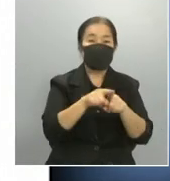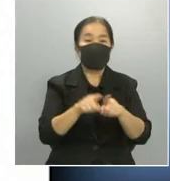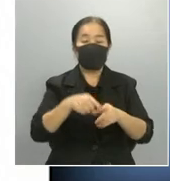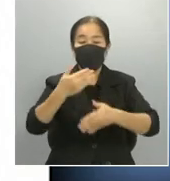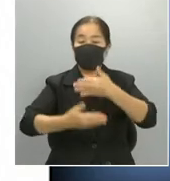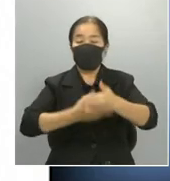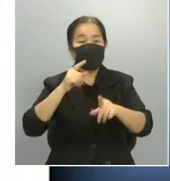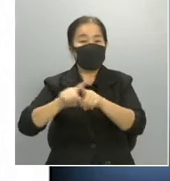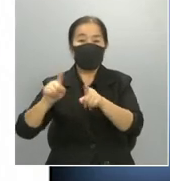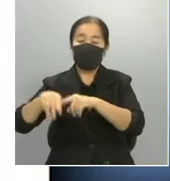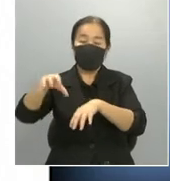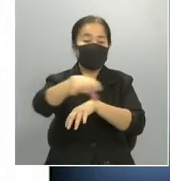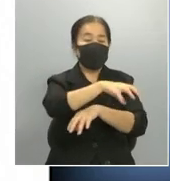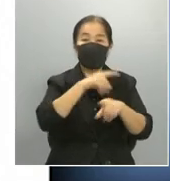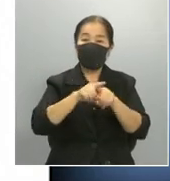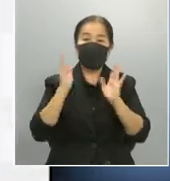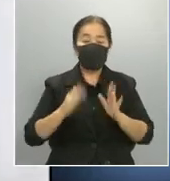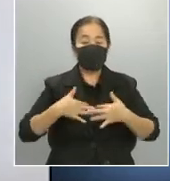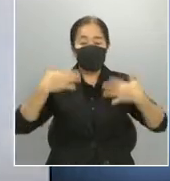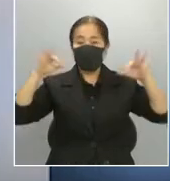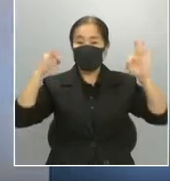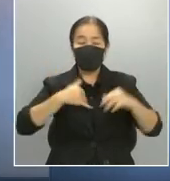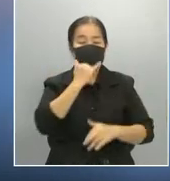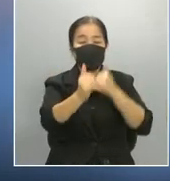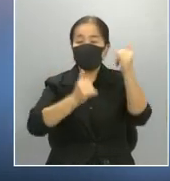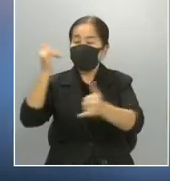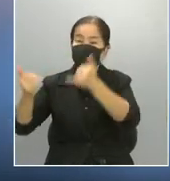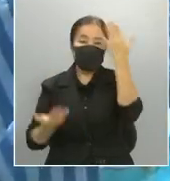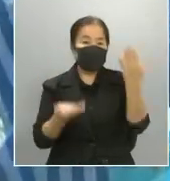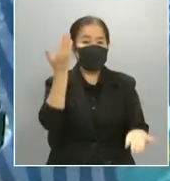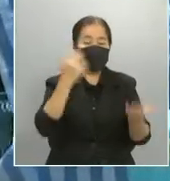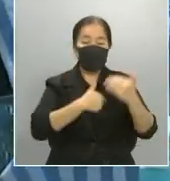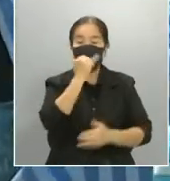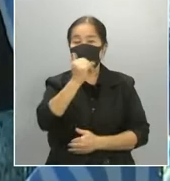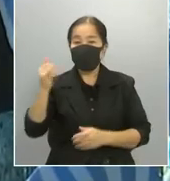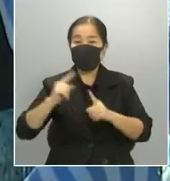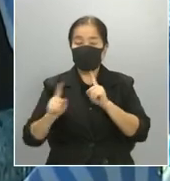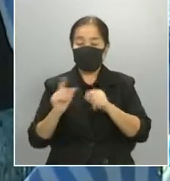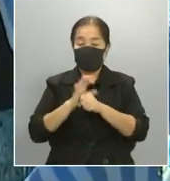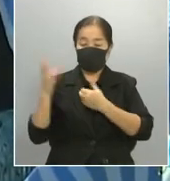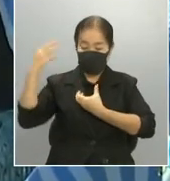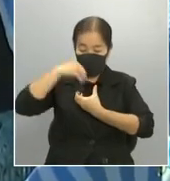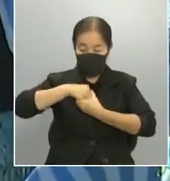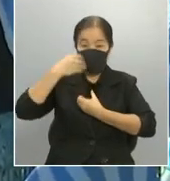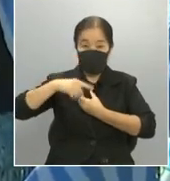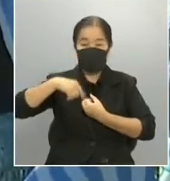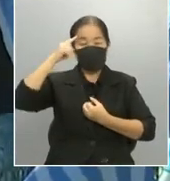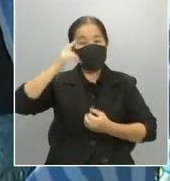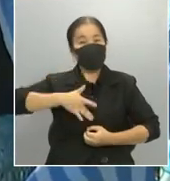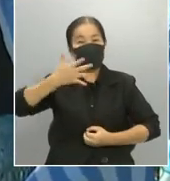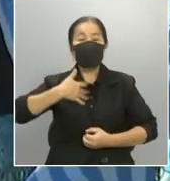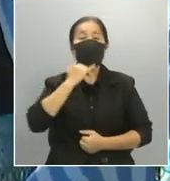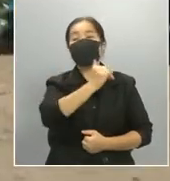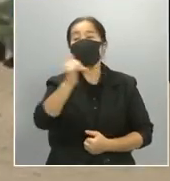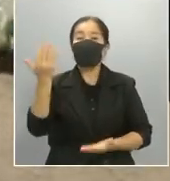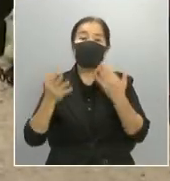ต่างๆที่ผู้คนอิสระเดินทางไปที่นู่นที่นี่ที่ไหนก็ได้ตามใจในคุกจึงสามารถตรวจคัดกรองจากการโรคได้